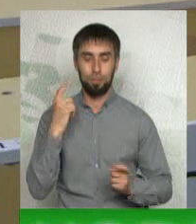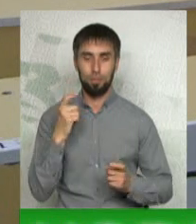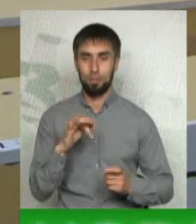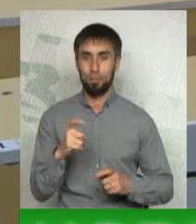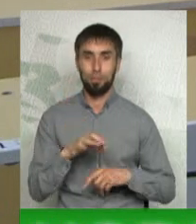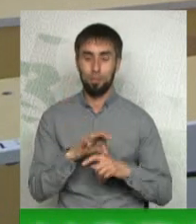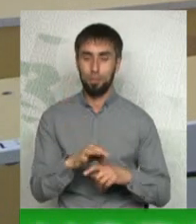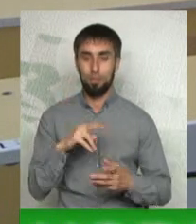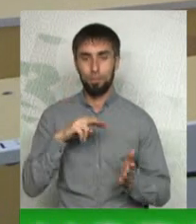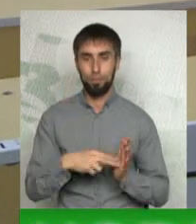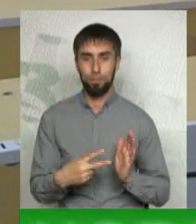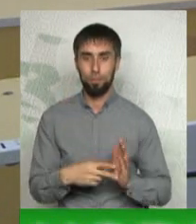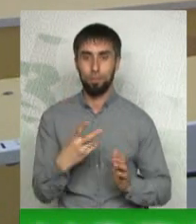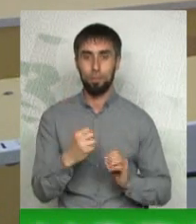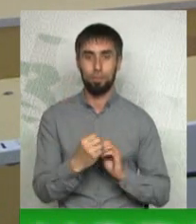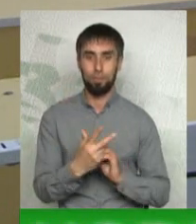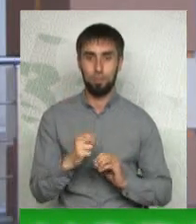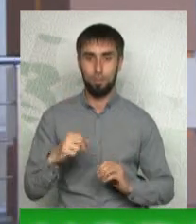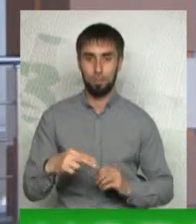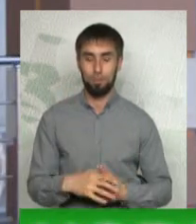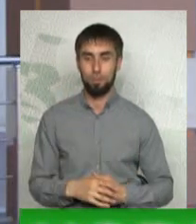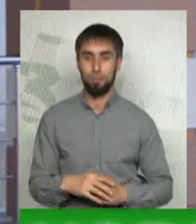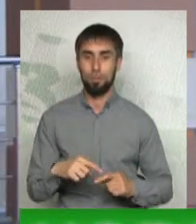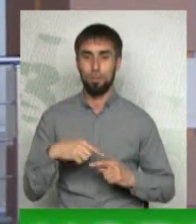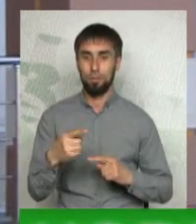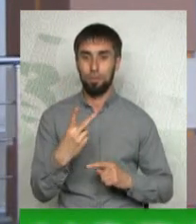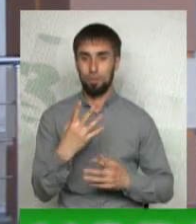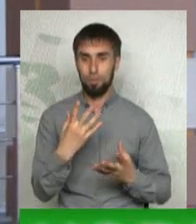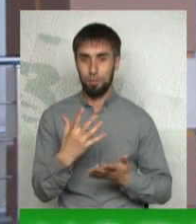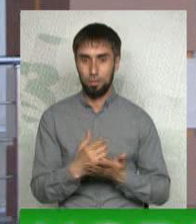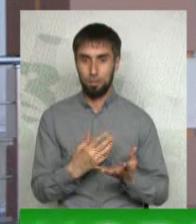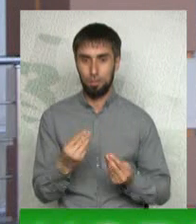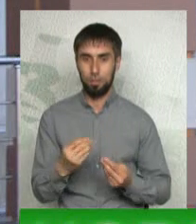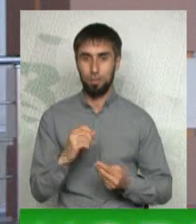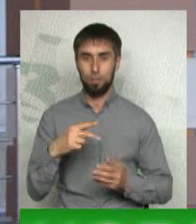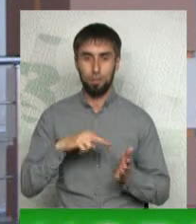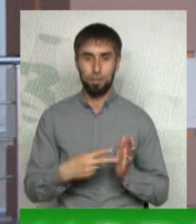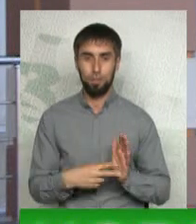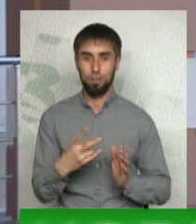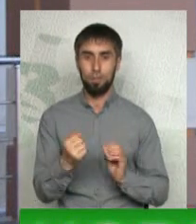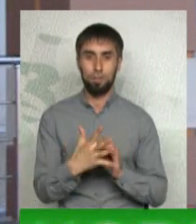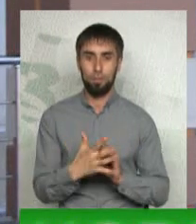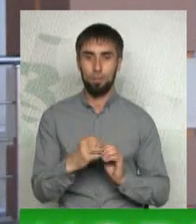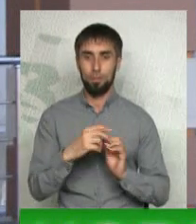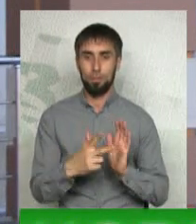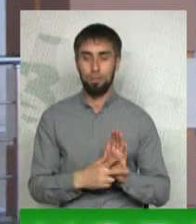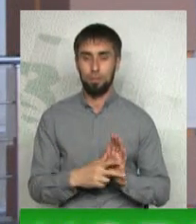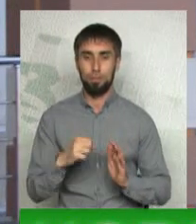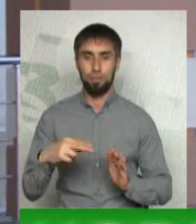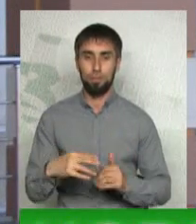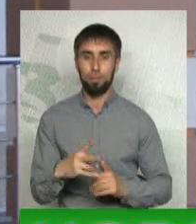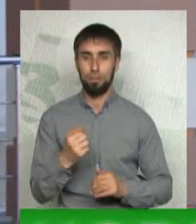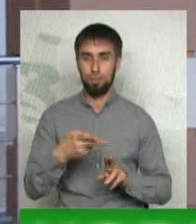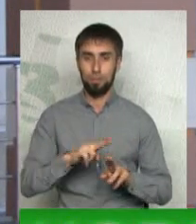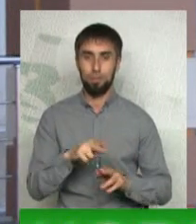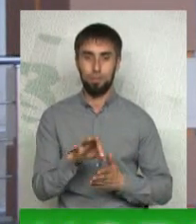Их проведение запланировано на 13 апреля. Следующие два резервных дня для сдачи ЕГЭ запланированы на 15-18 апреля. На